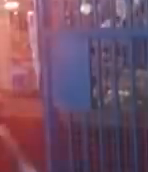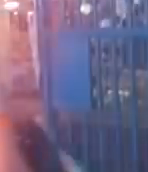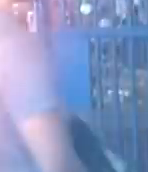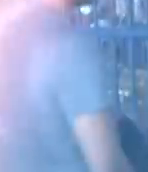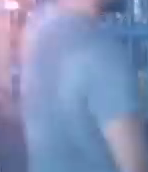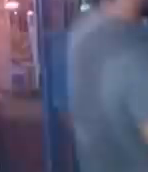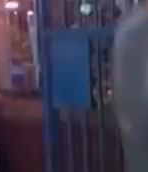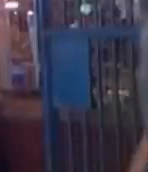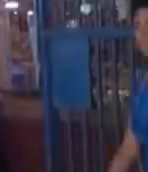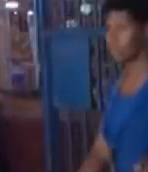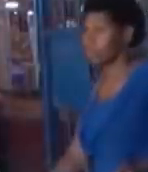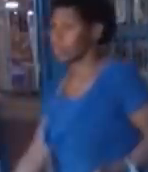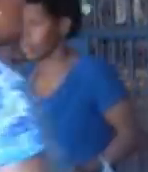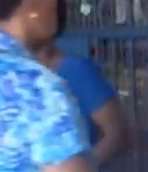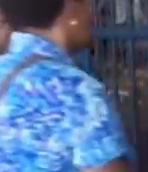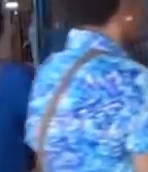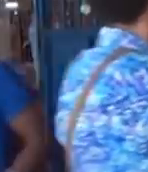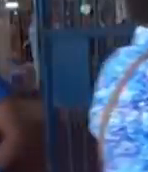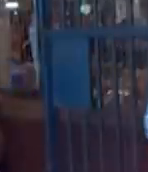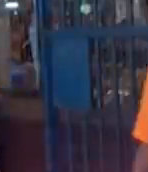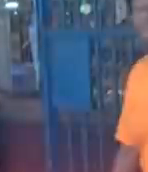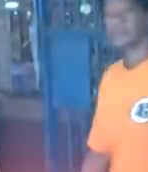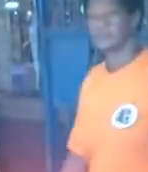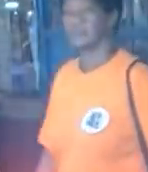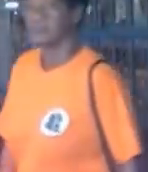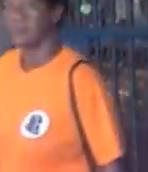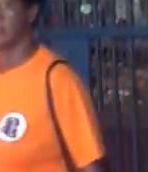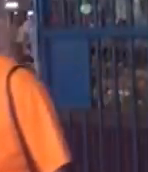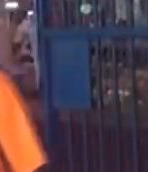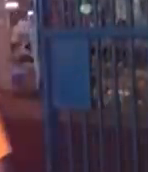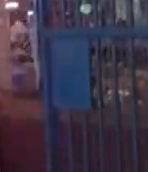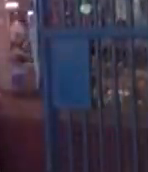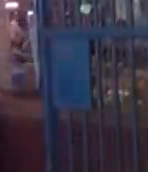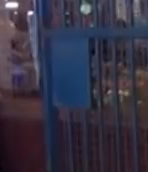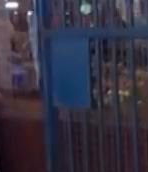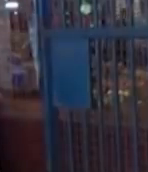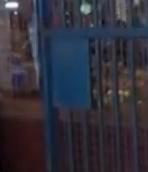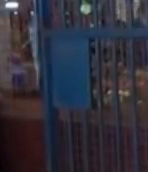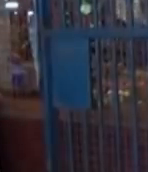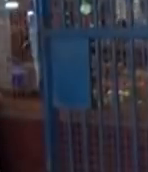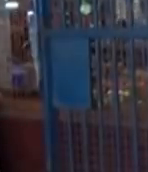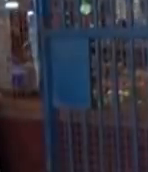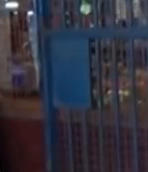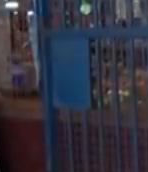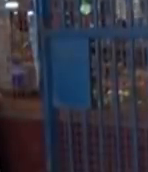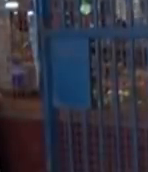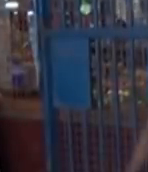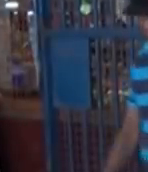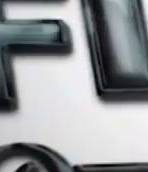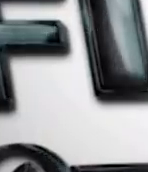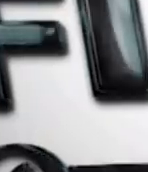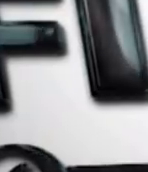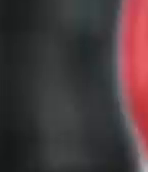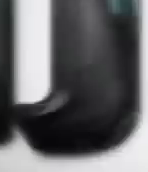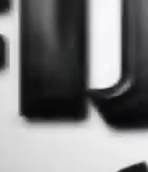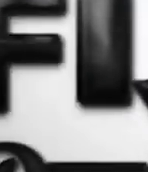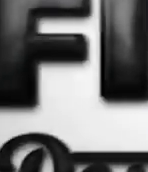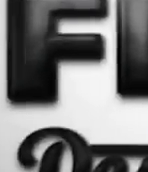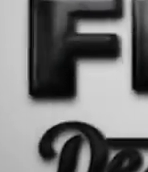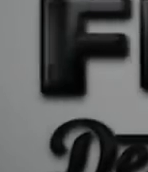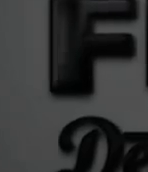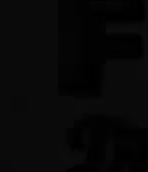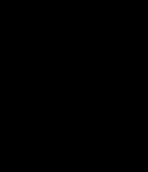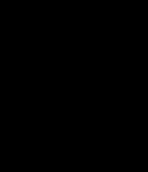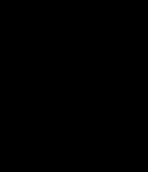कुमार स्वामी नायक गोंगो लुगु लटोका रेडियो फीजी 2 में पुराना गाना लगे हमें बहुत अच्छा लगे। रेडियो फीजी